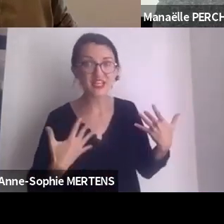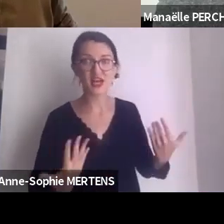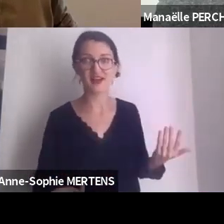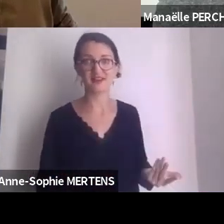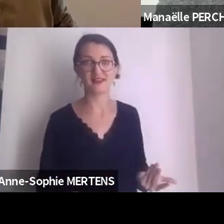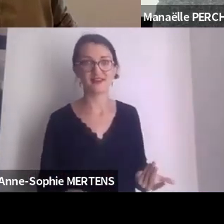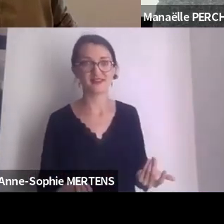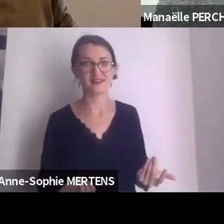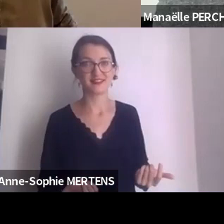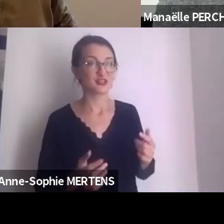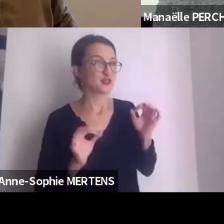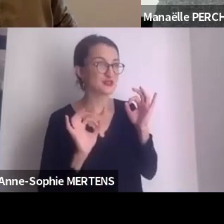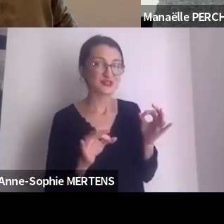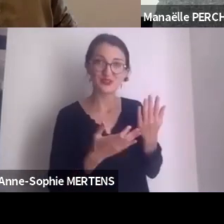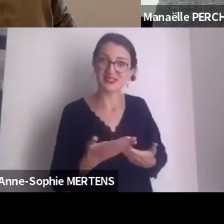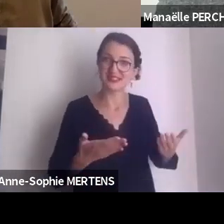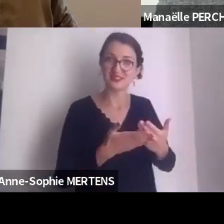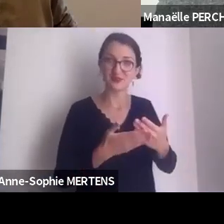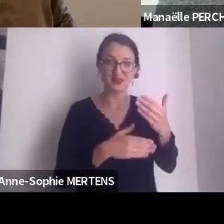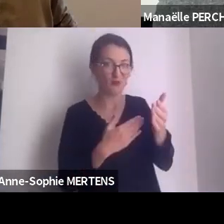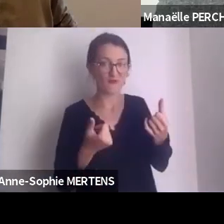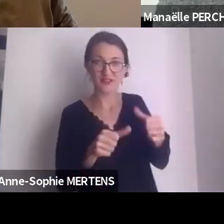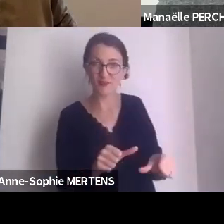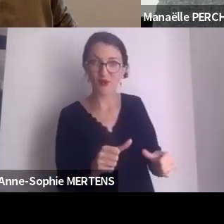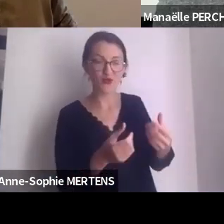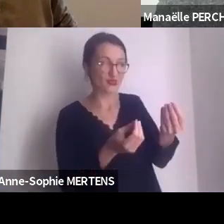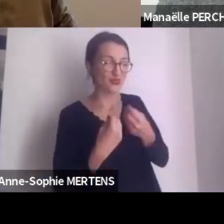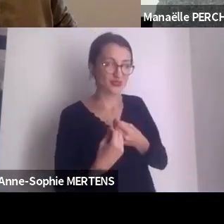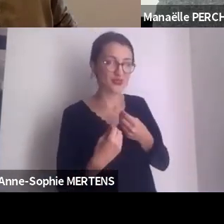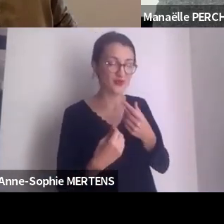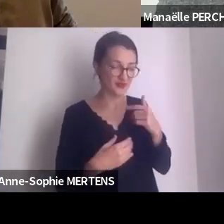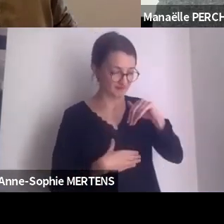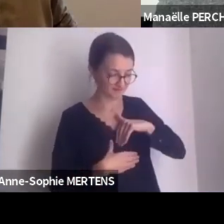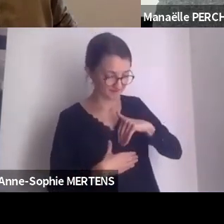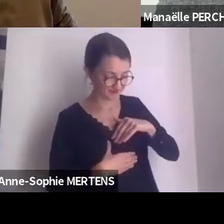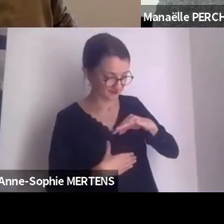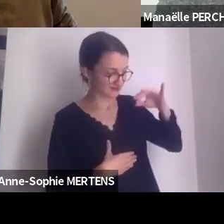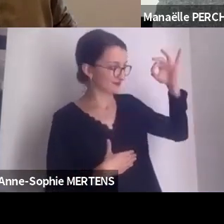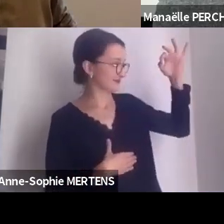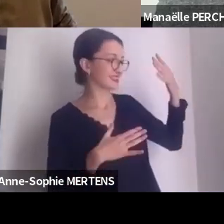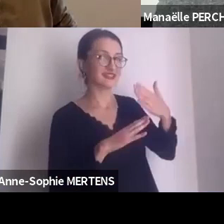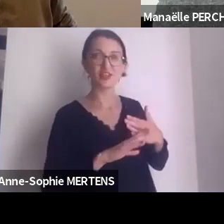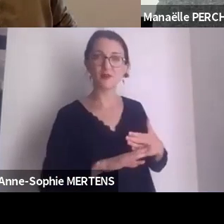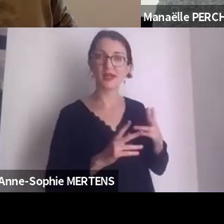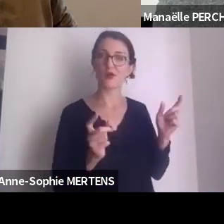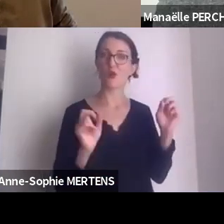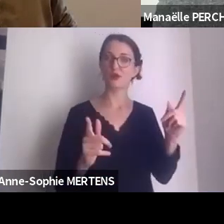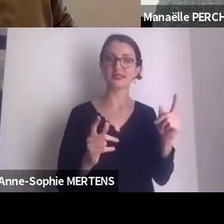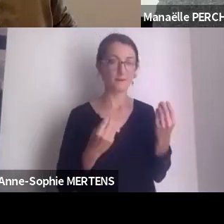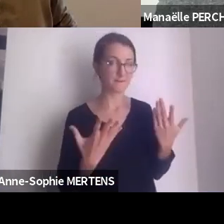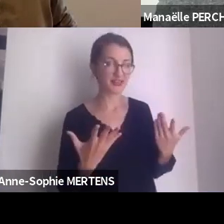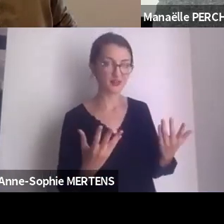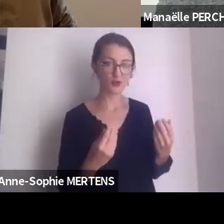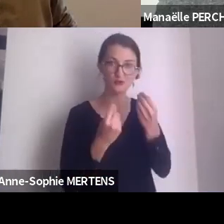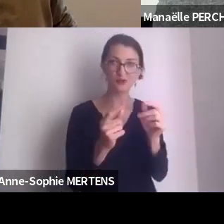cette période, ça nous invite à mettre cet atout naturel inhérent à vous, à votre parcours de vie, au service de votre entreprise, que naturellement, vous